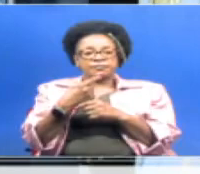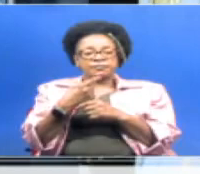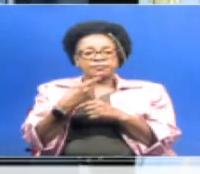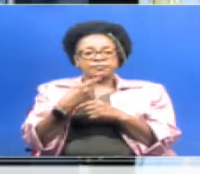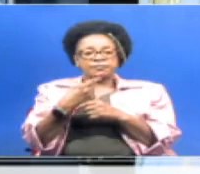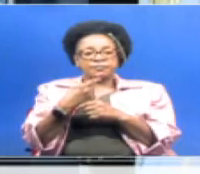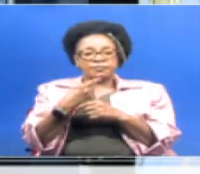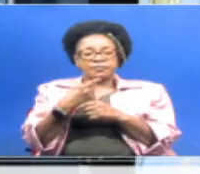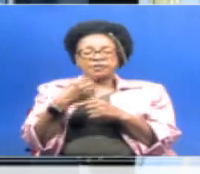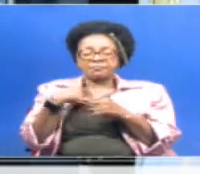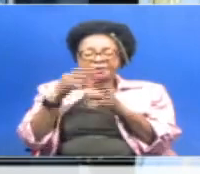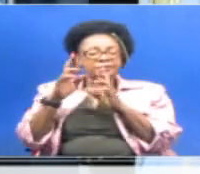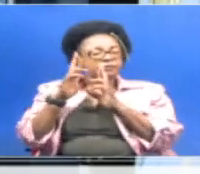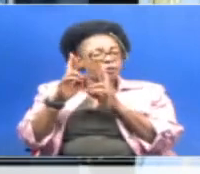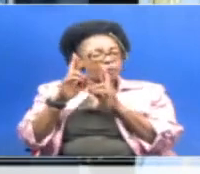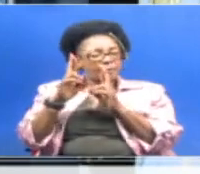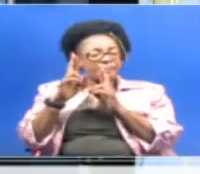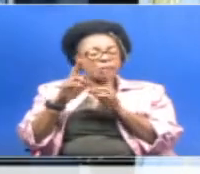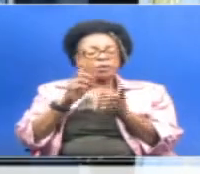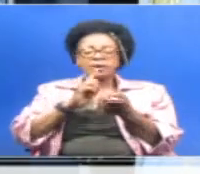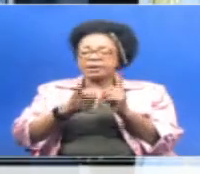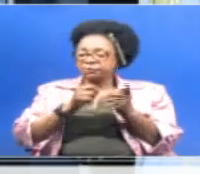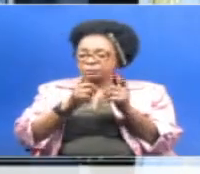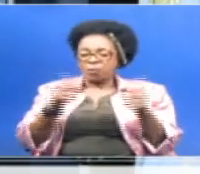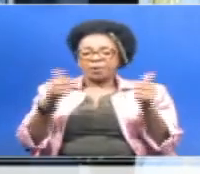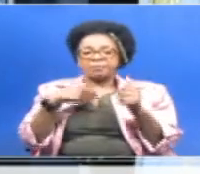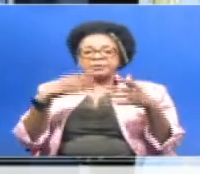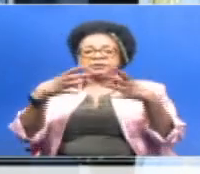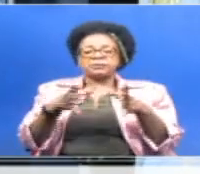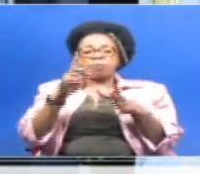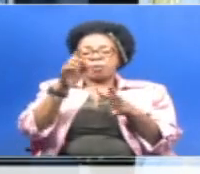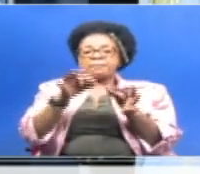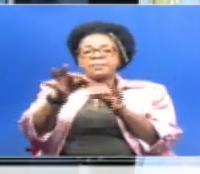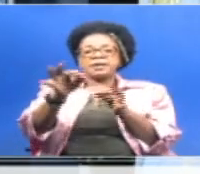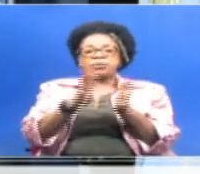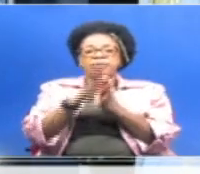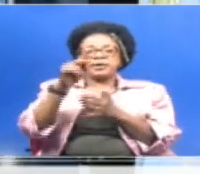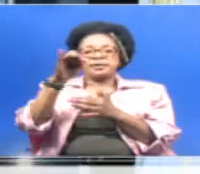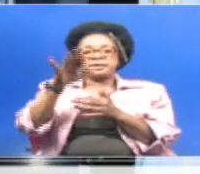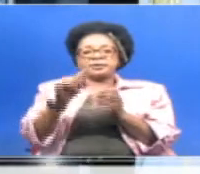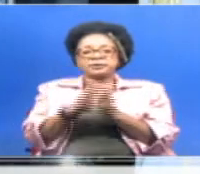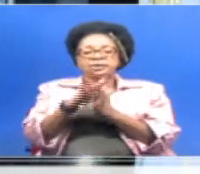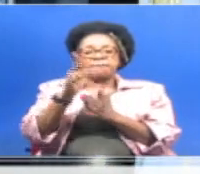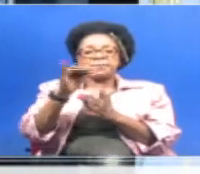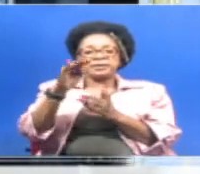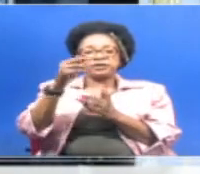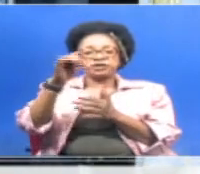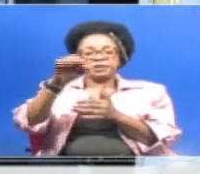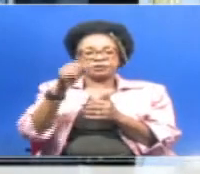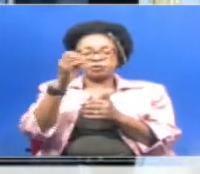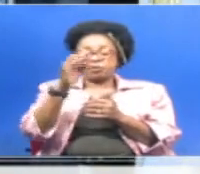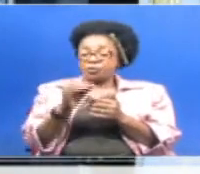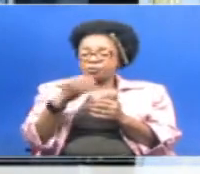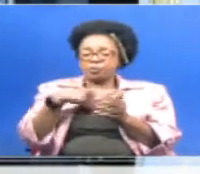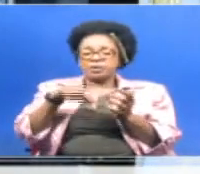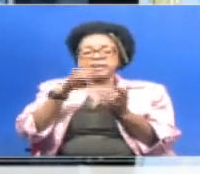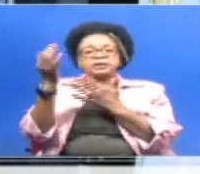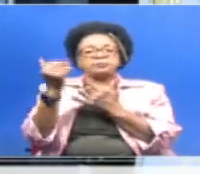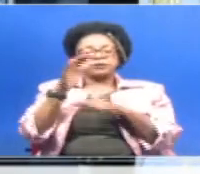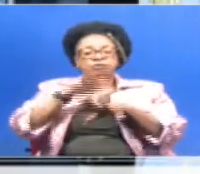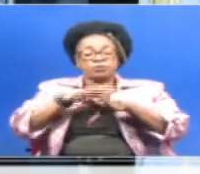Na nina hope nitaenda kukimbia vizuri. Mi niko team ya 1 mile na Nelly na Beatrice Yapkowech. So tunatarajia mazuri